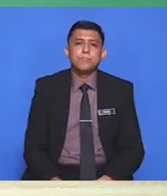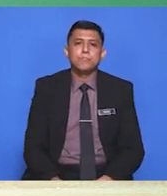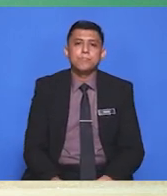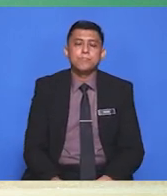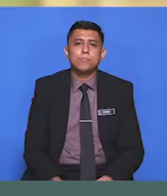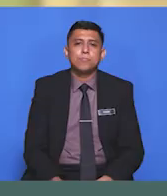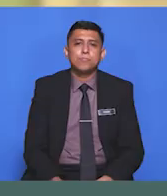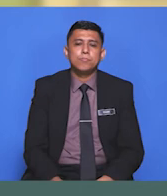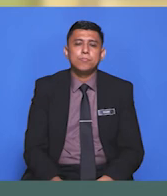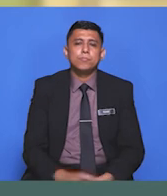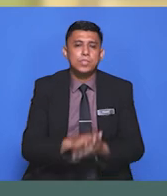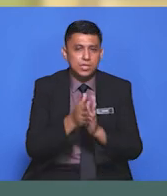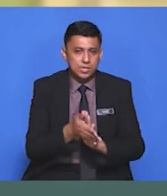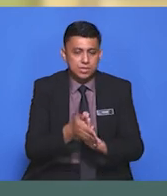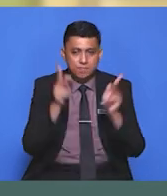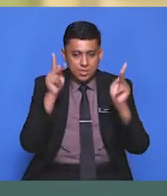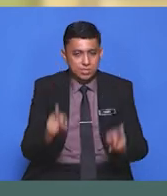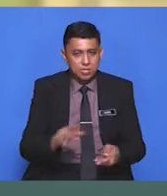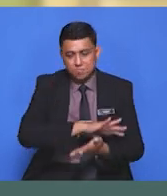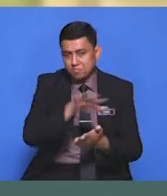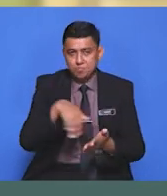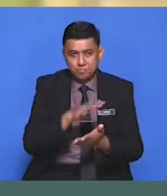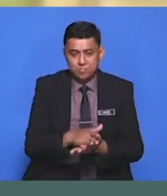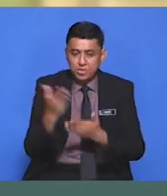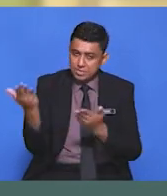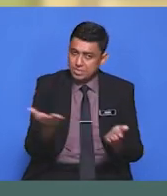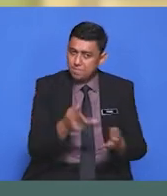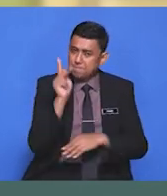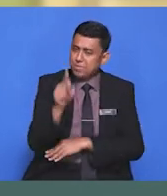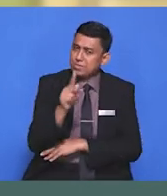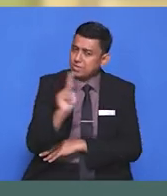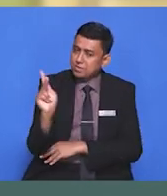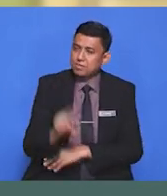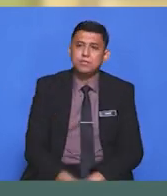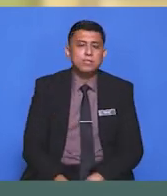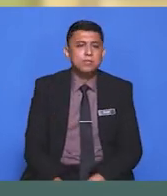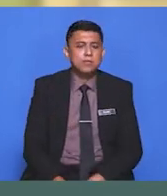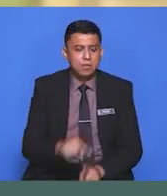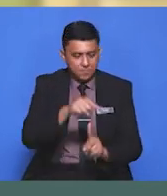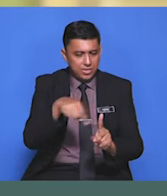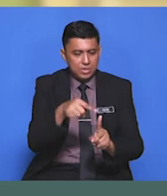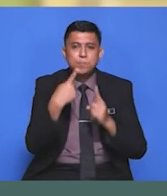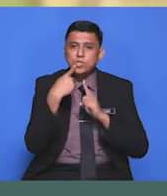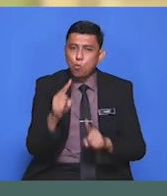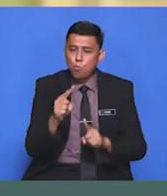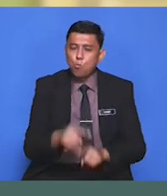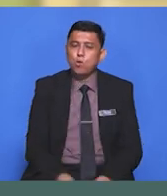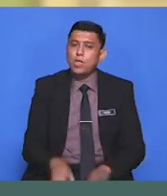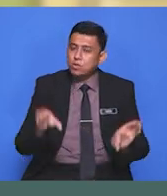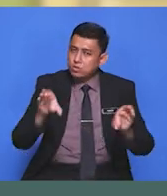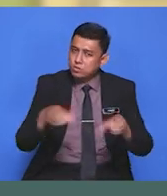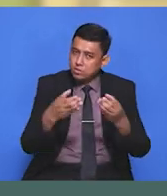huraiannya. Jadi para pelajar sekalian, sila pastikan pelajar-pelajar bila menjawab,